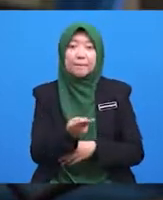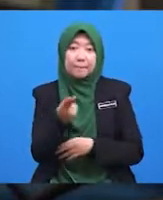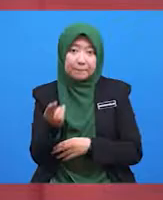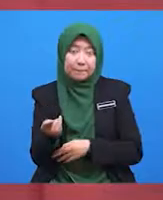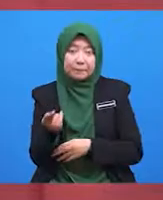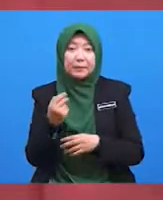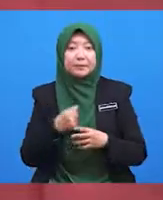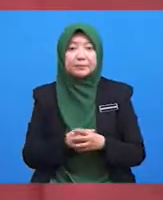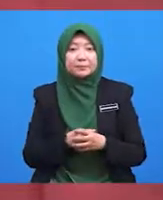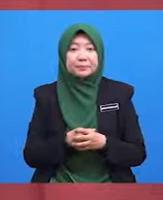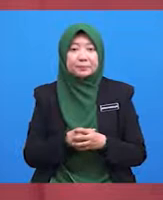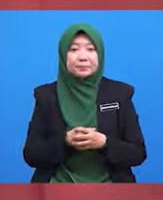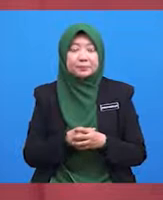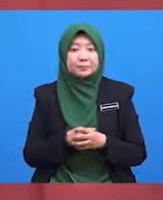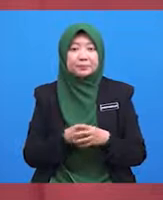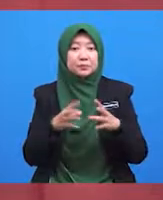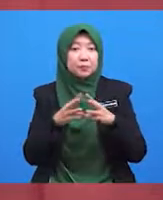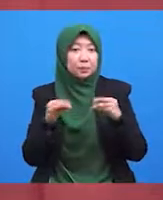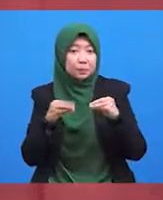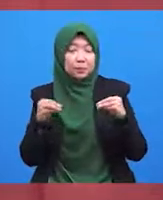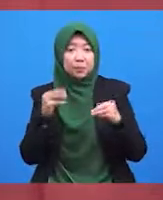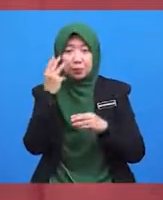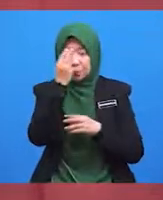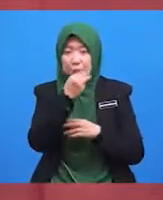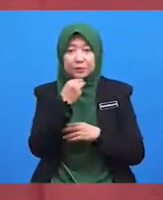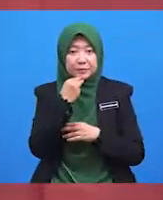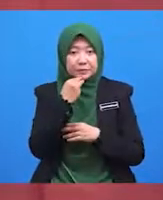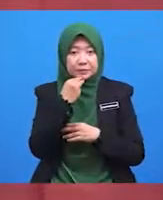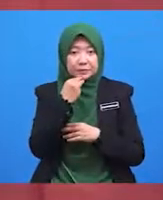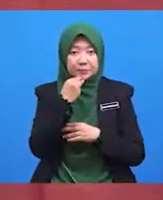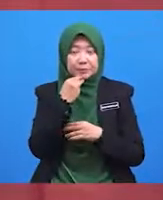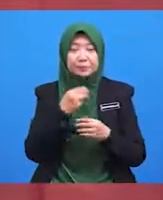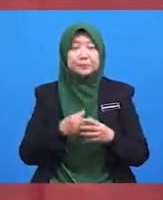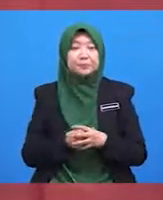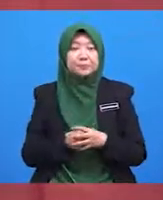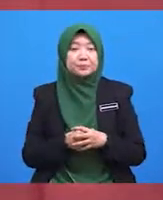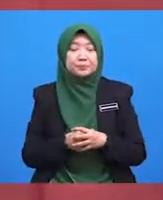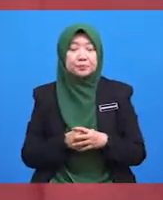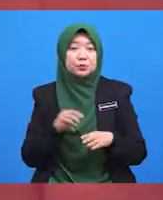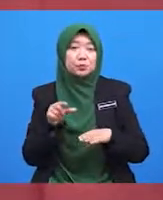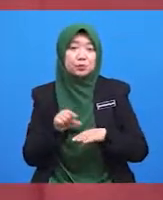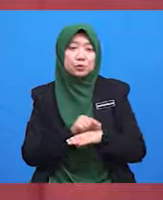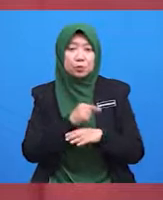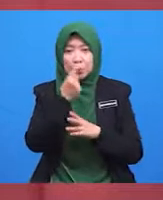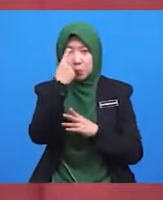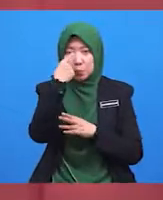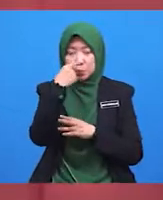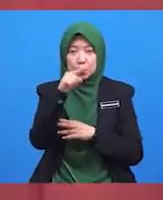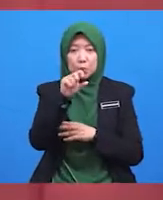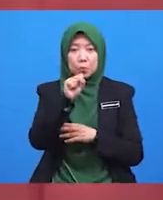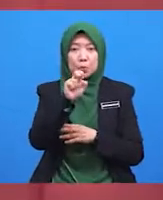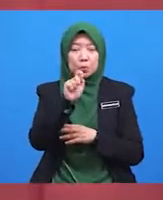Bahan-bahannya pula adalah kapas muka, facial cotton digunakan untuk